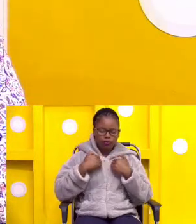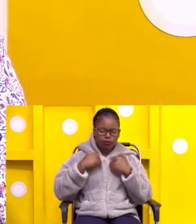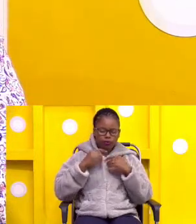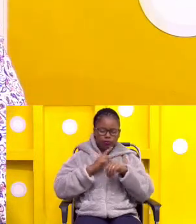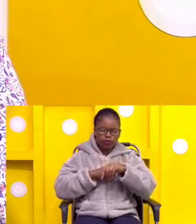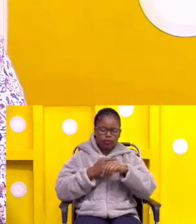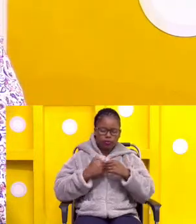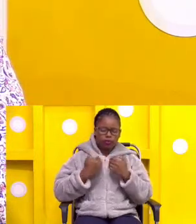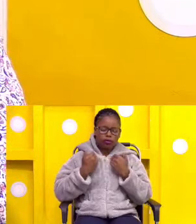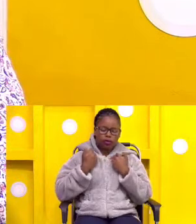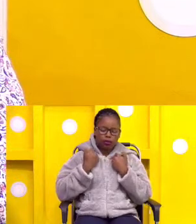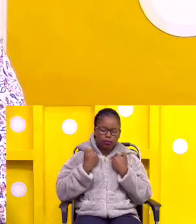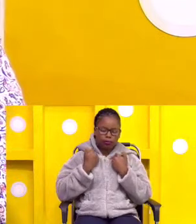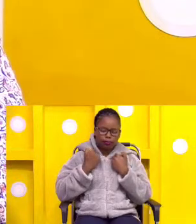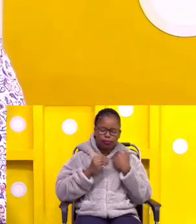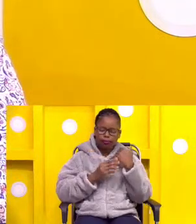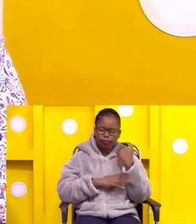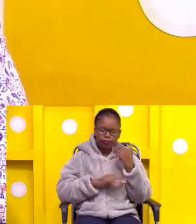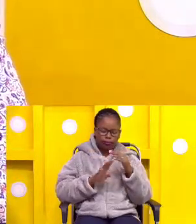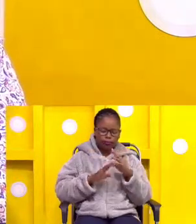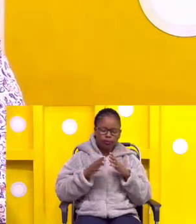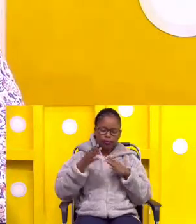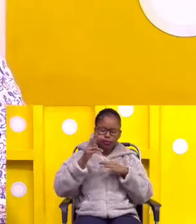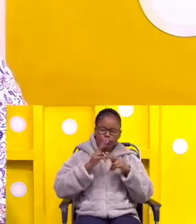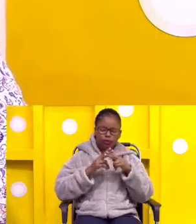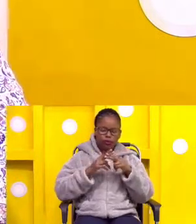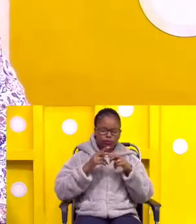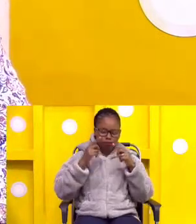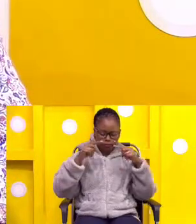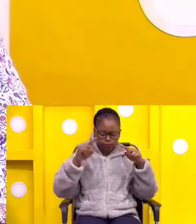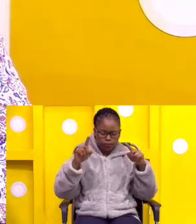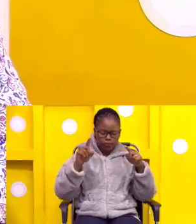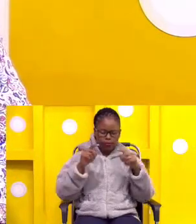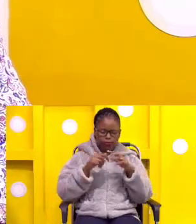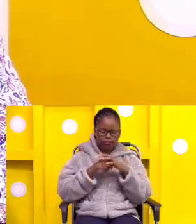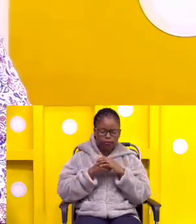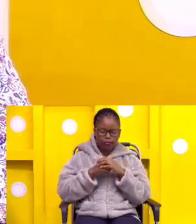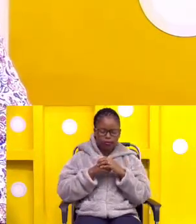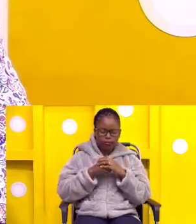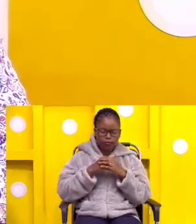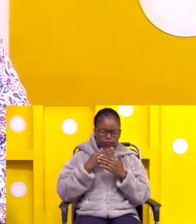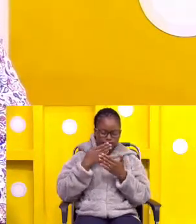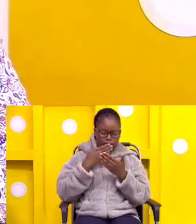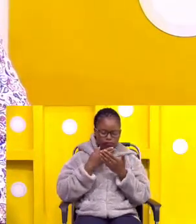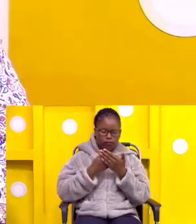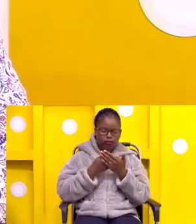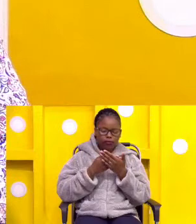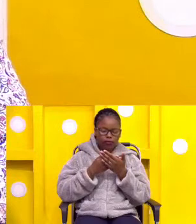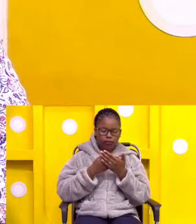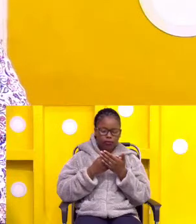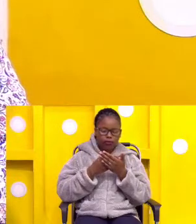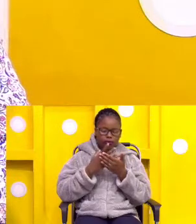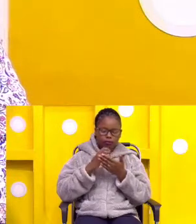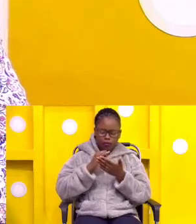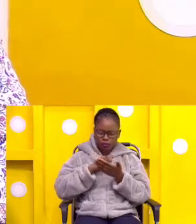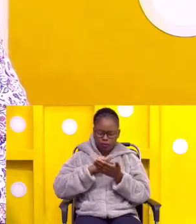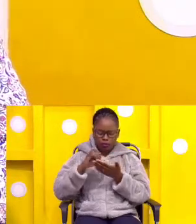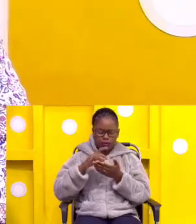tukomete turekere. Ritwa riaku rirotugira. Ni thengiu ni tondu ni uguthambia na ni